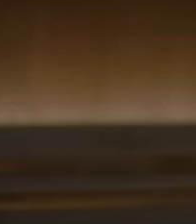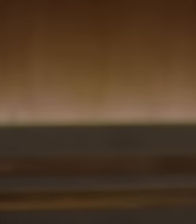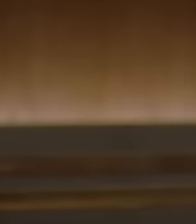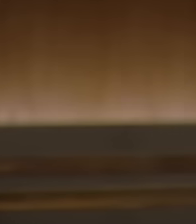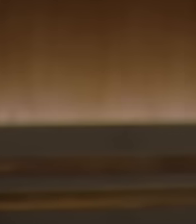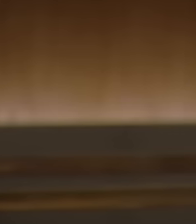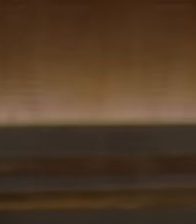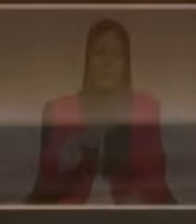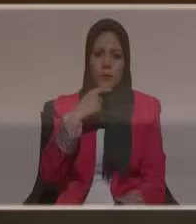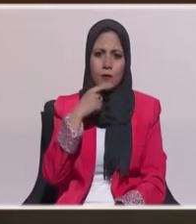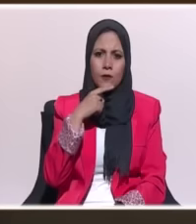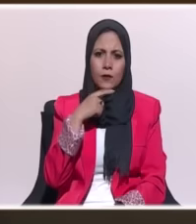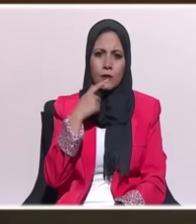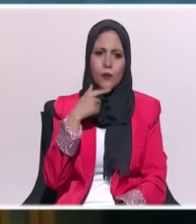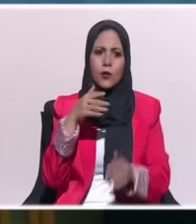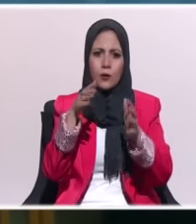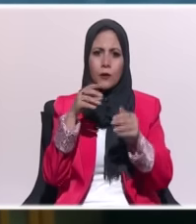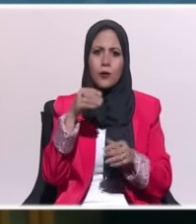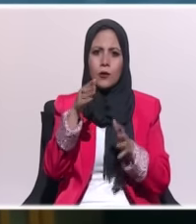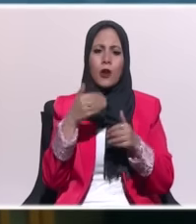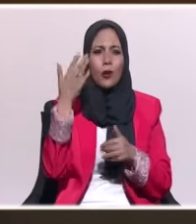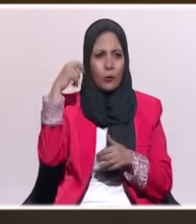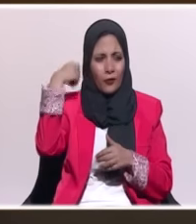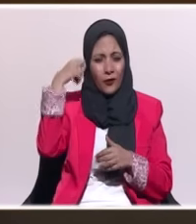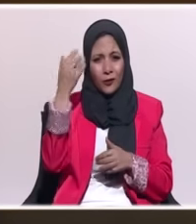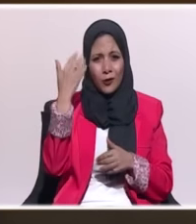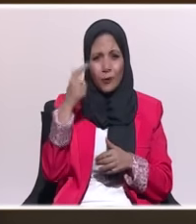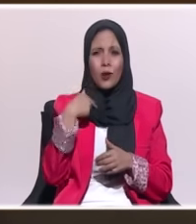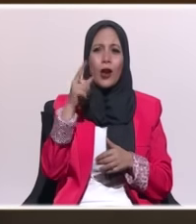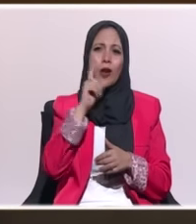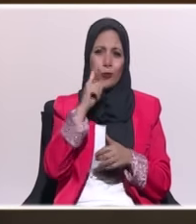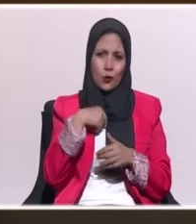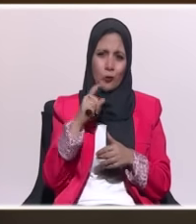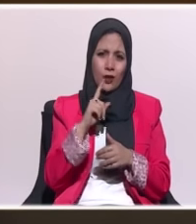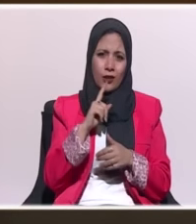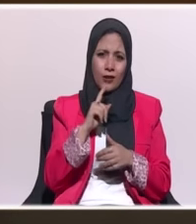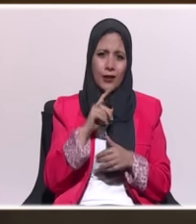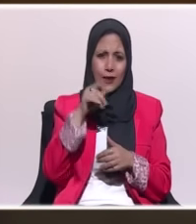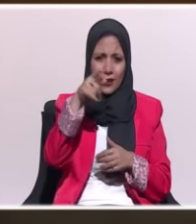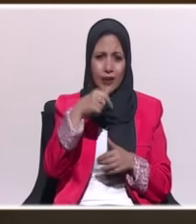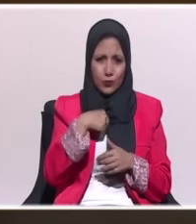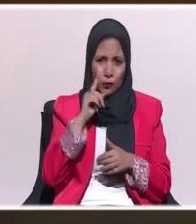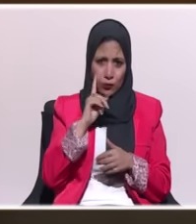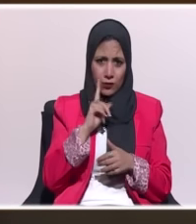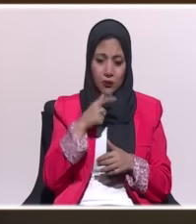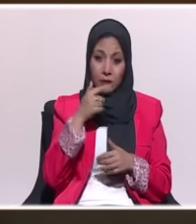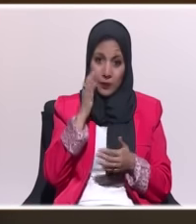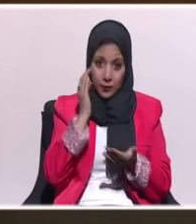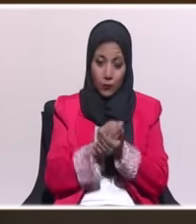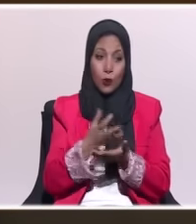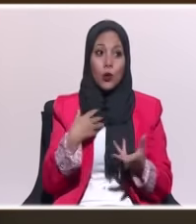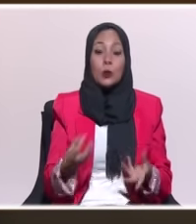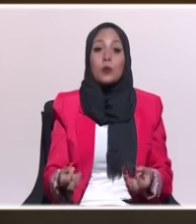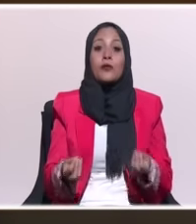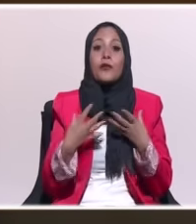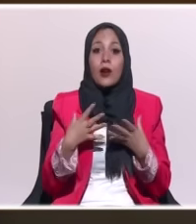دي على طريقه وانا مش ابنك. انت مش ابني. ايوه، يعني انا مش ابنك دي، يعني انا ابنك لكن انت مش ابني، يعني ده المفاجاه دي. انت